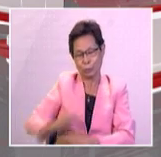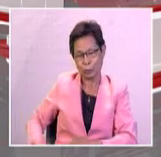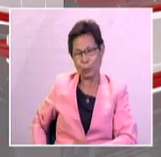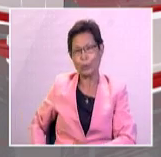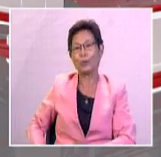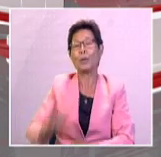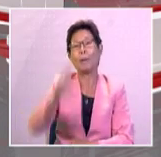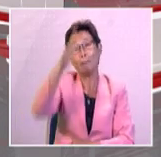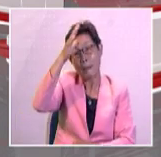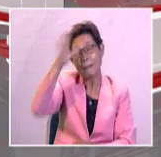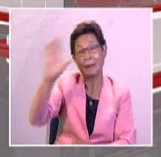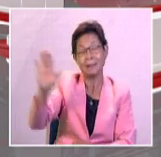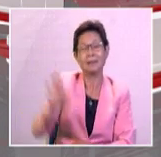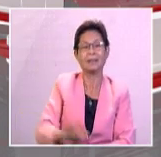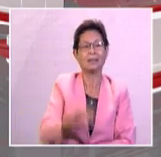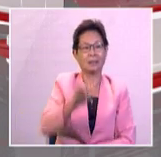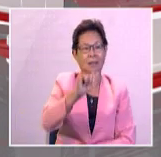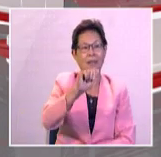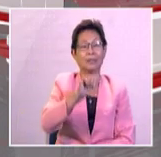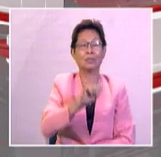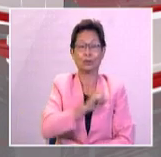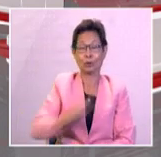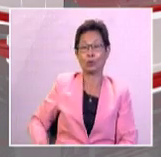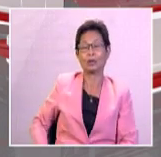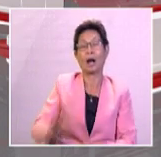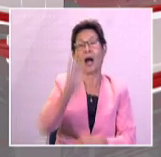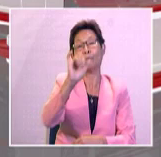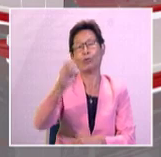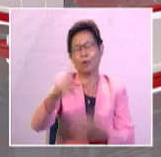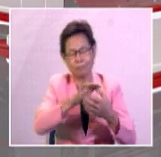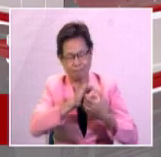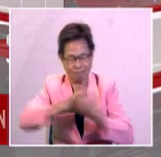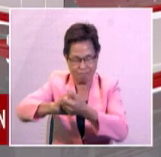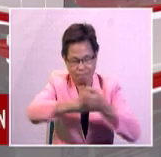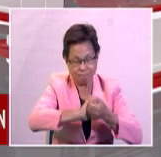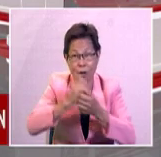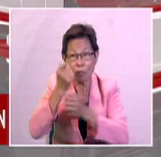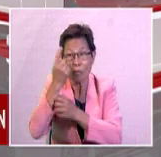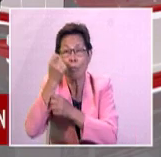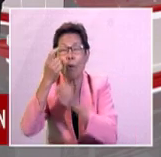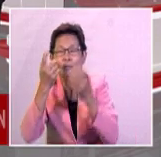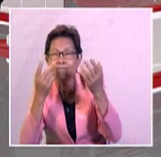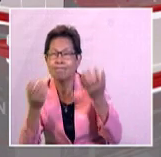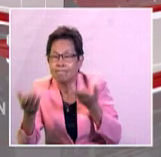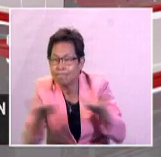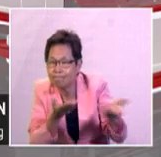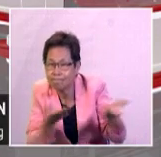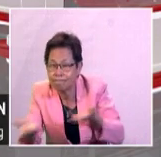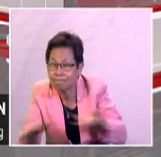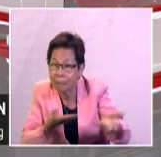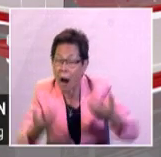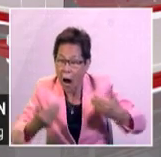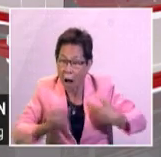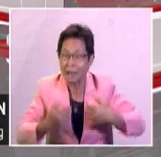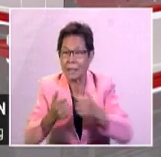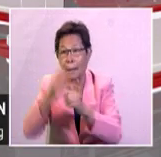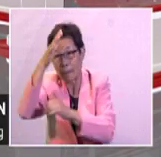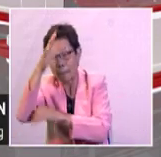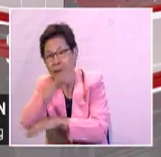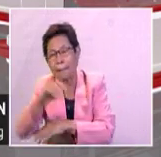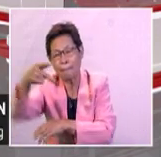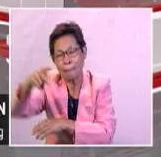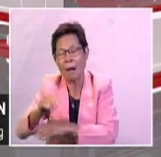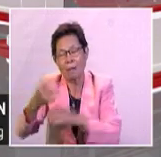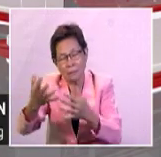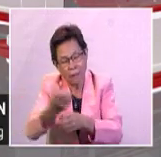Ahmad Shah. Justru Al-Sultan Abdullah berharap kerjasama erat dan persefahaman yang pernah terjalin antara almarhum dan Perdana Menteri